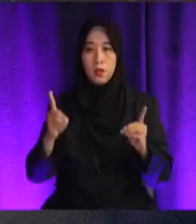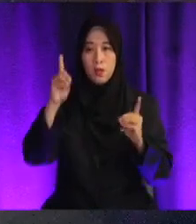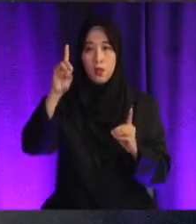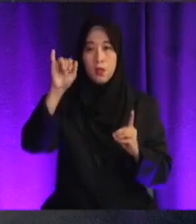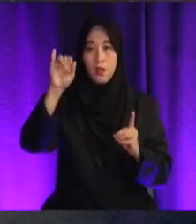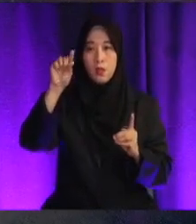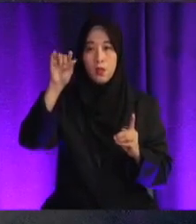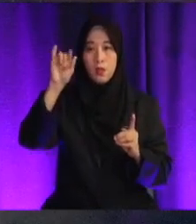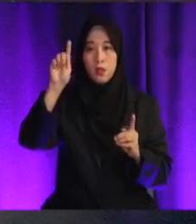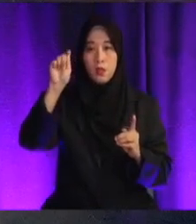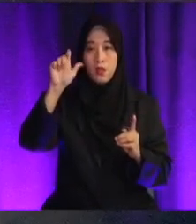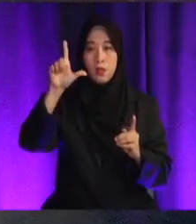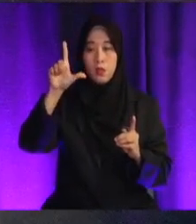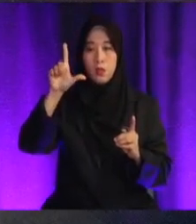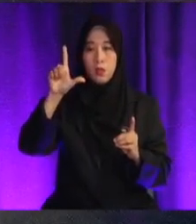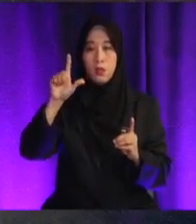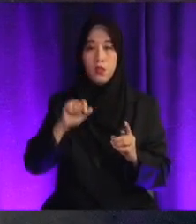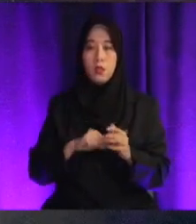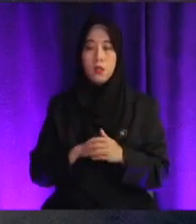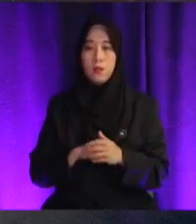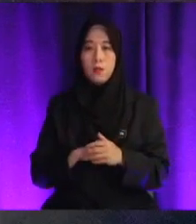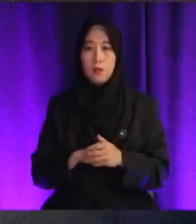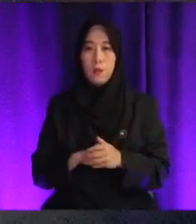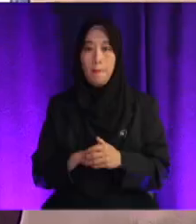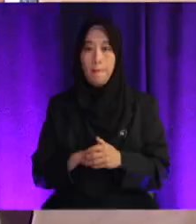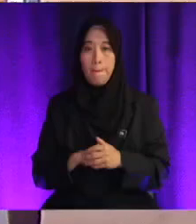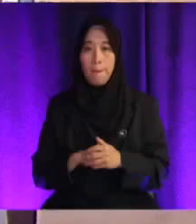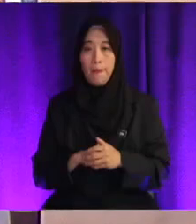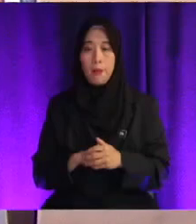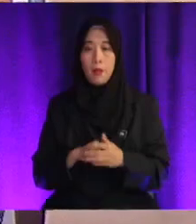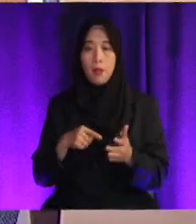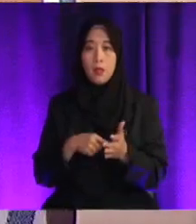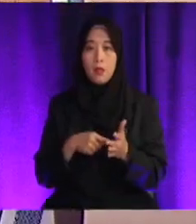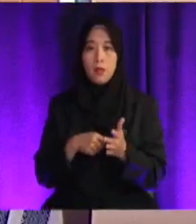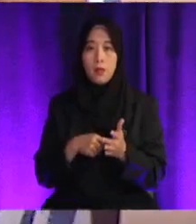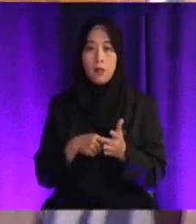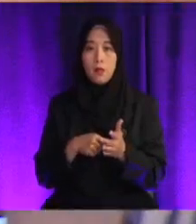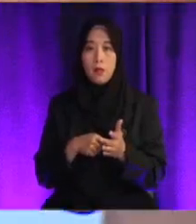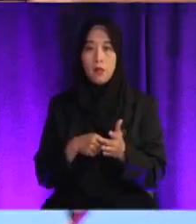ini yang digital yang murid-murid. Cikgu boleh tunjuk juga yang tu. Okey. Yang ini pula adalah